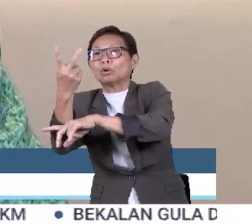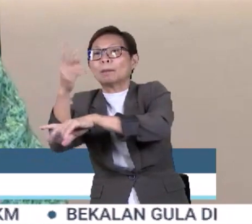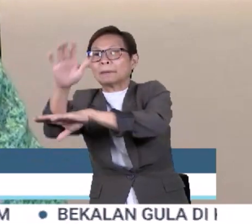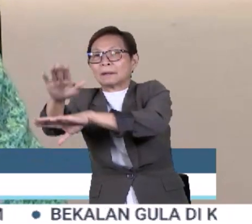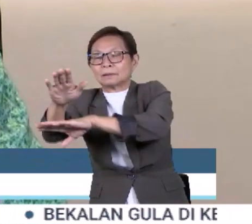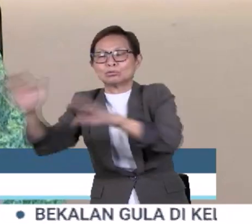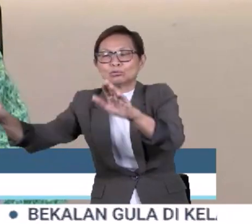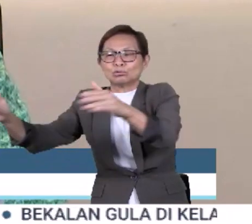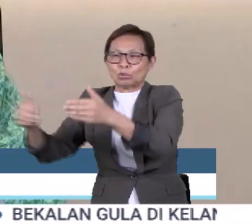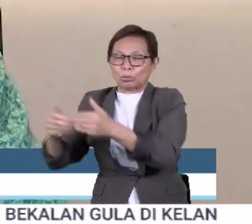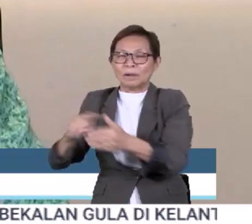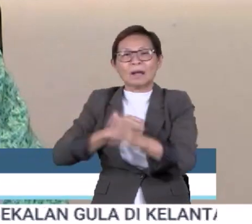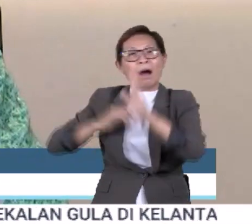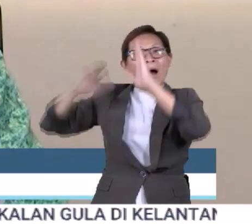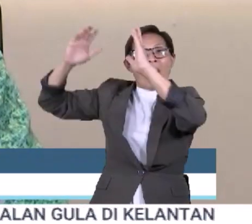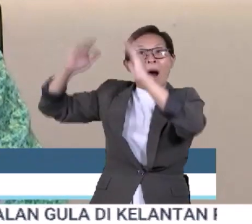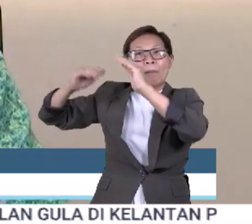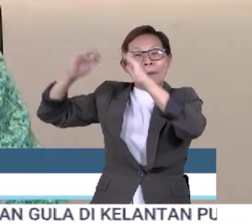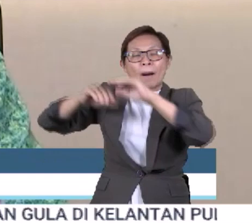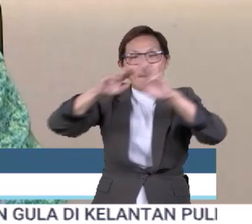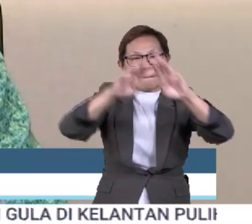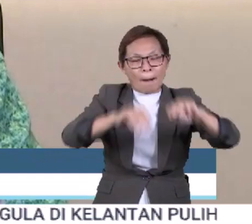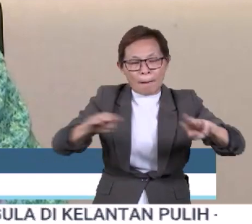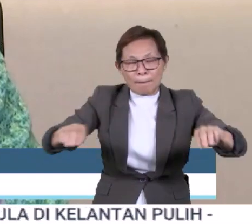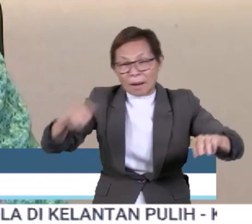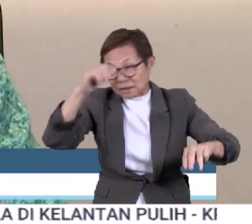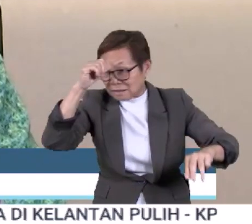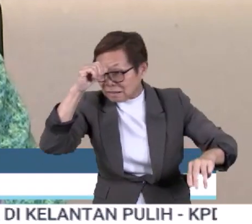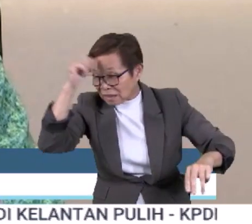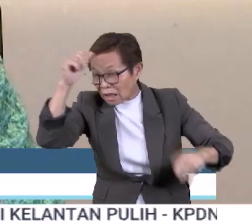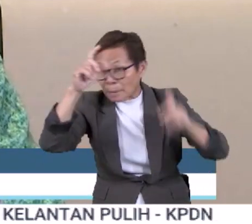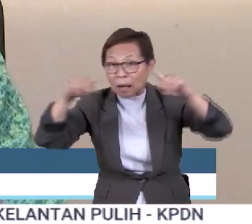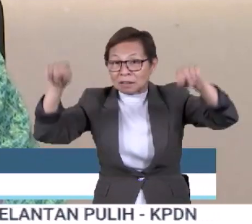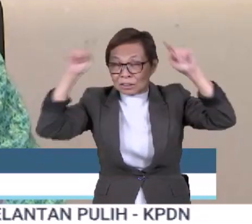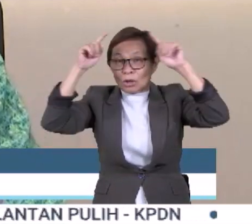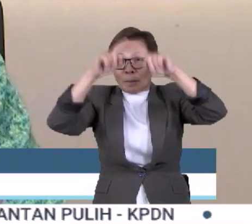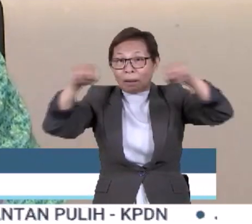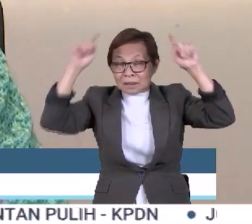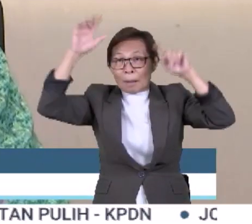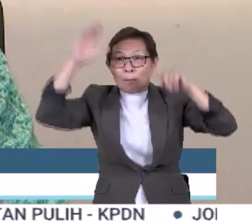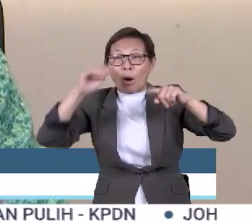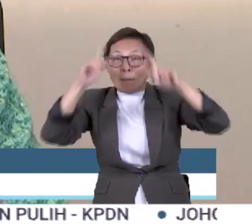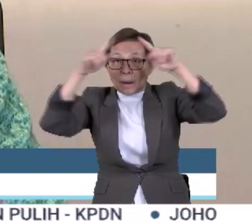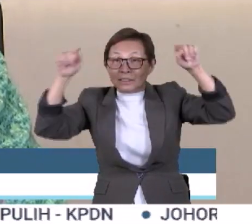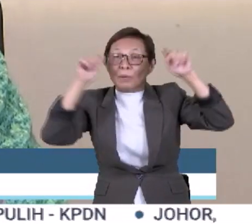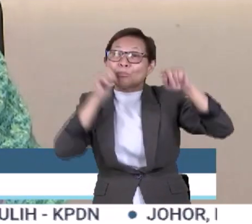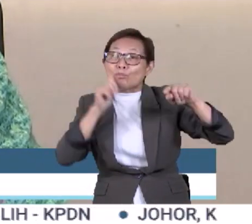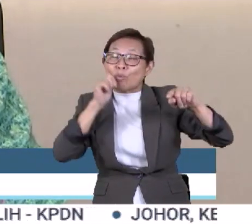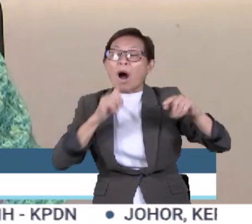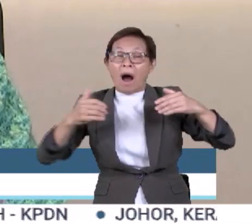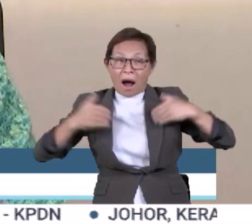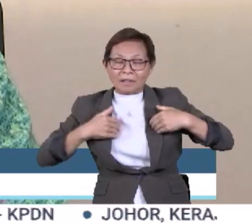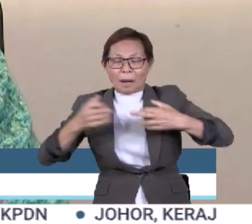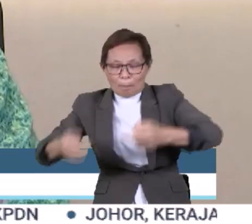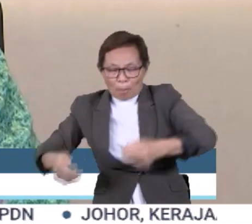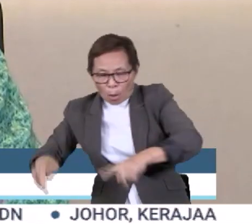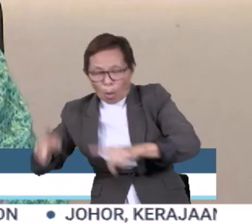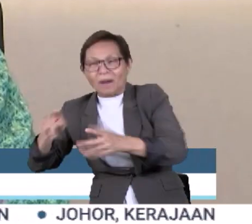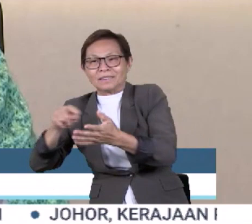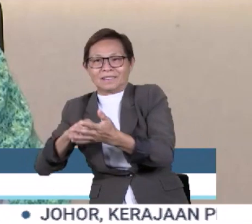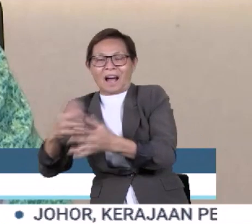jadi saya harap lah belajar-belajar mahasiswa-mahasiswi yang ada mengambil peluang